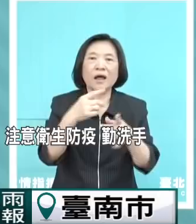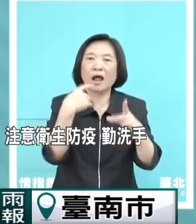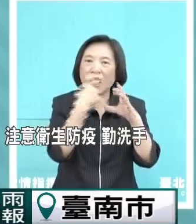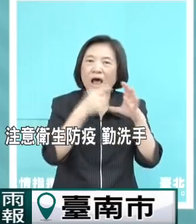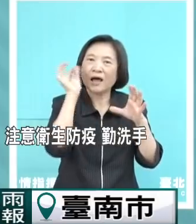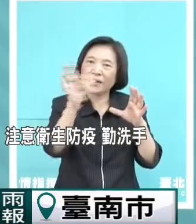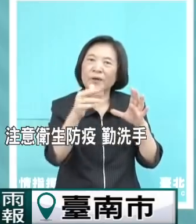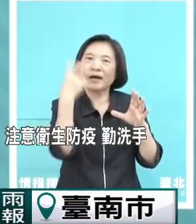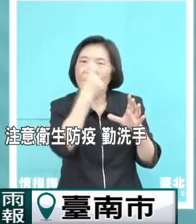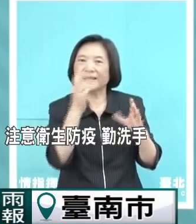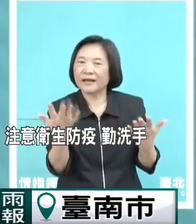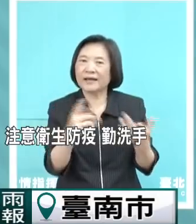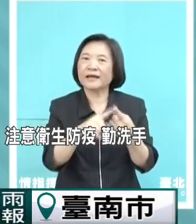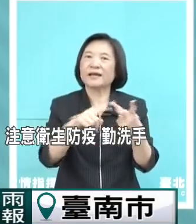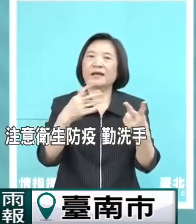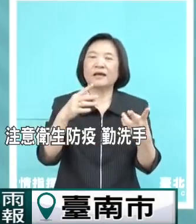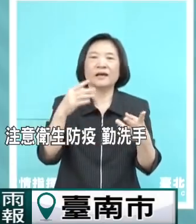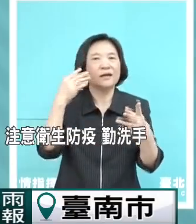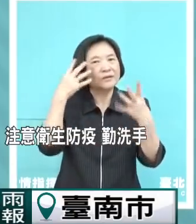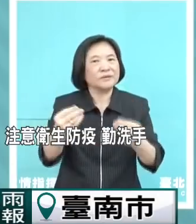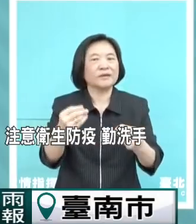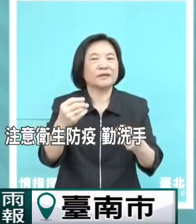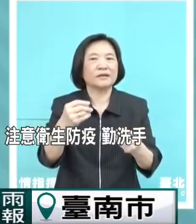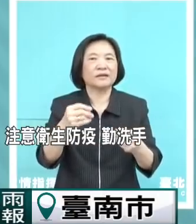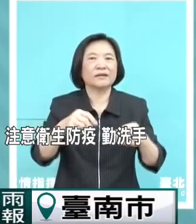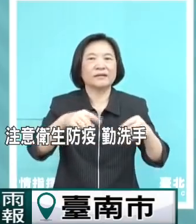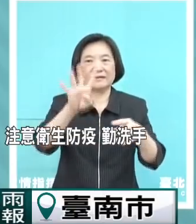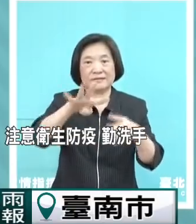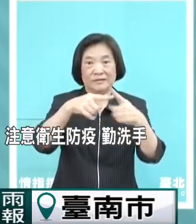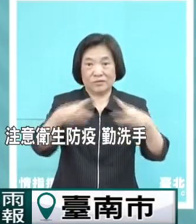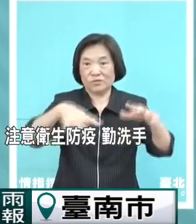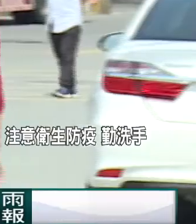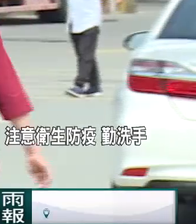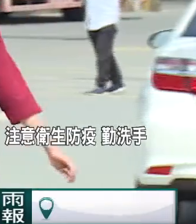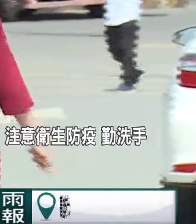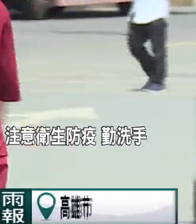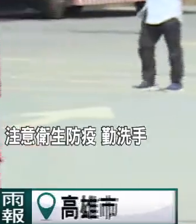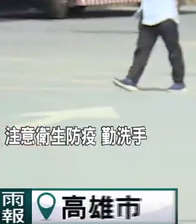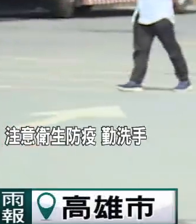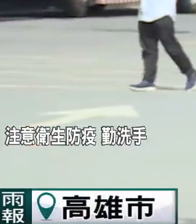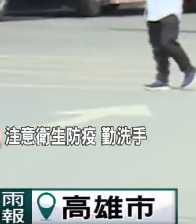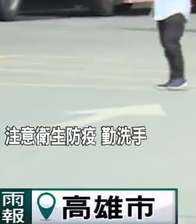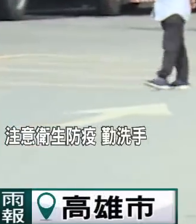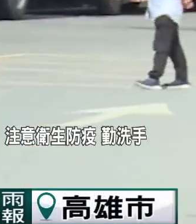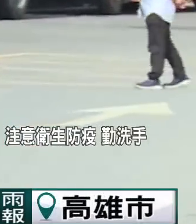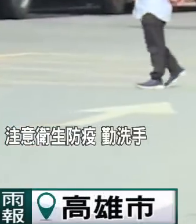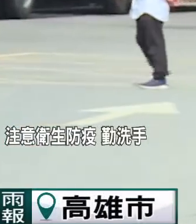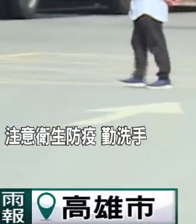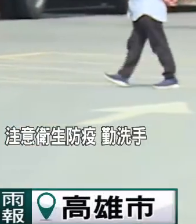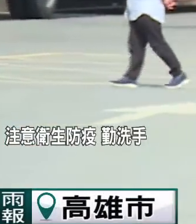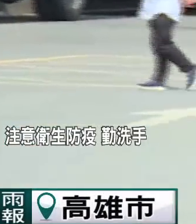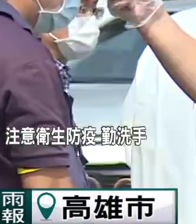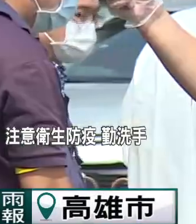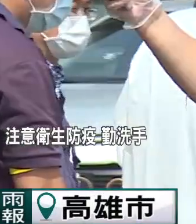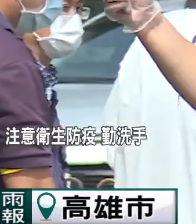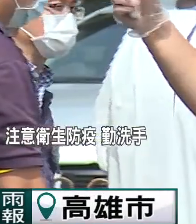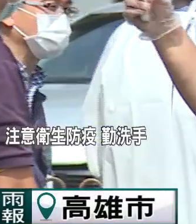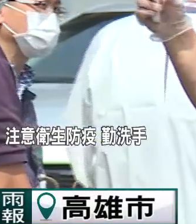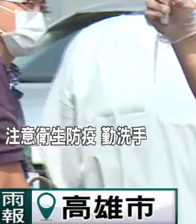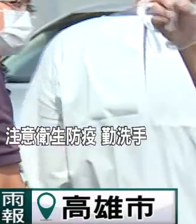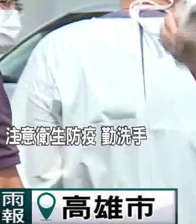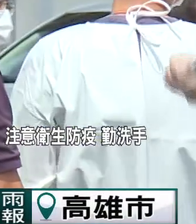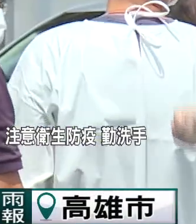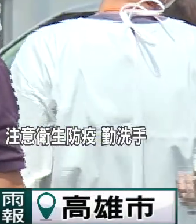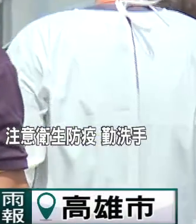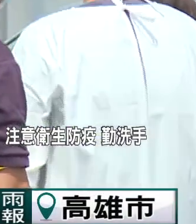做什么快筛，你知道，不如就一次就全部把它疫苗全部把它打完。 普筛打疫苗，最有效的防疫方式双